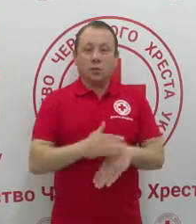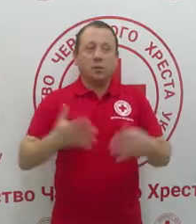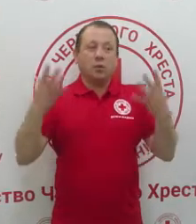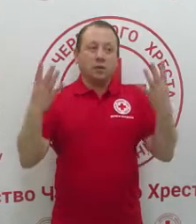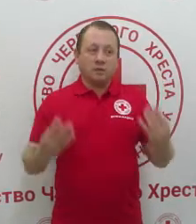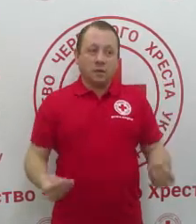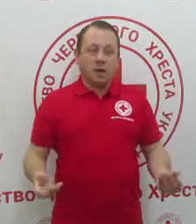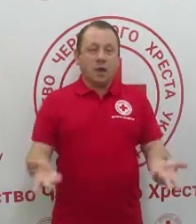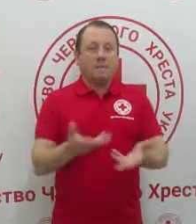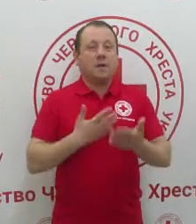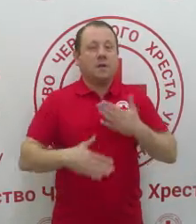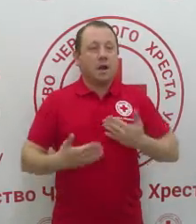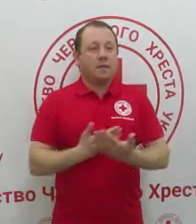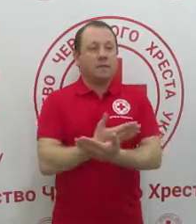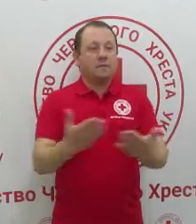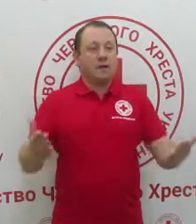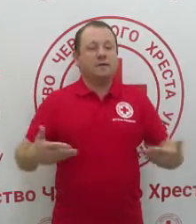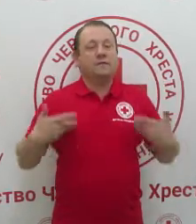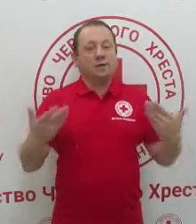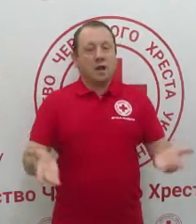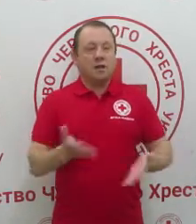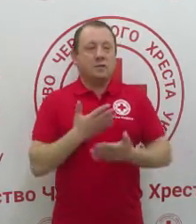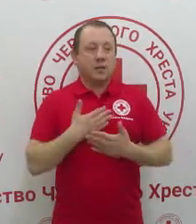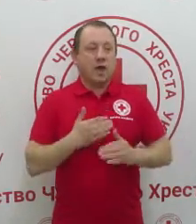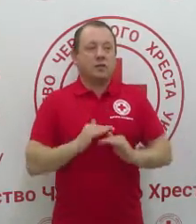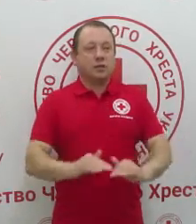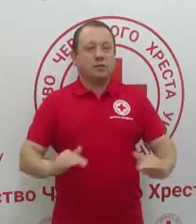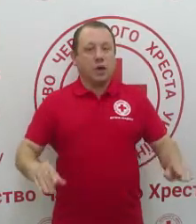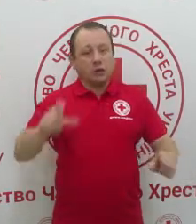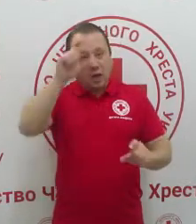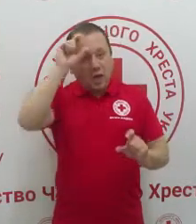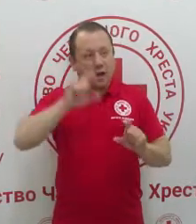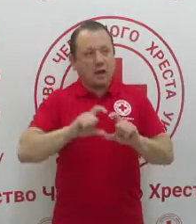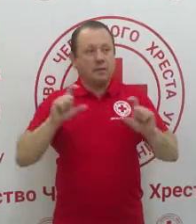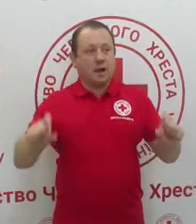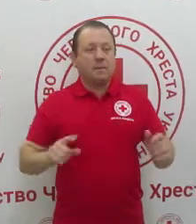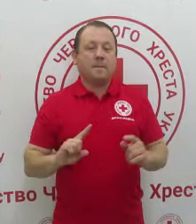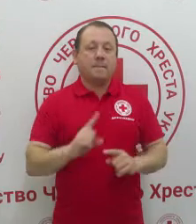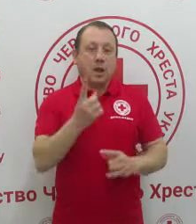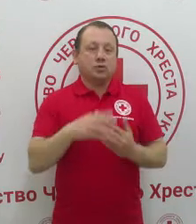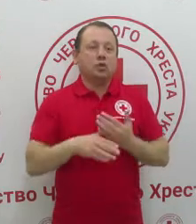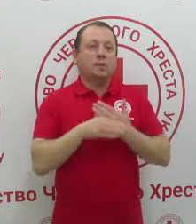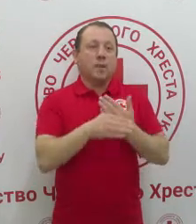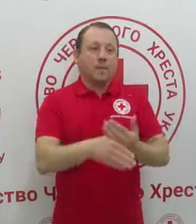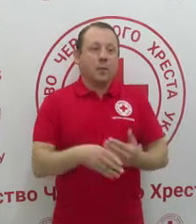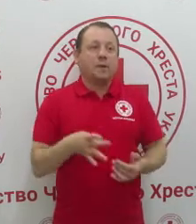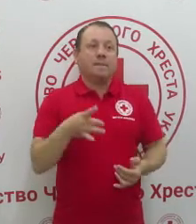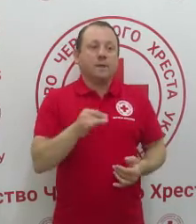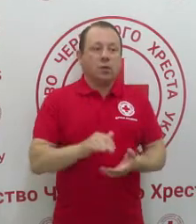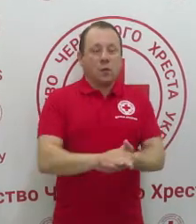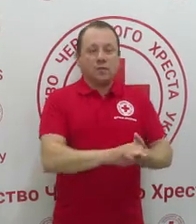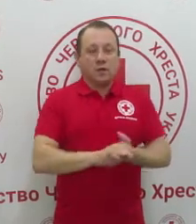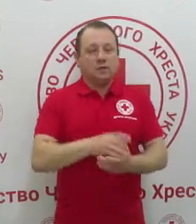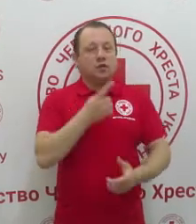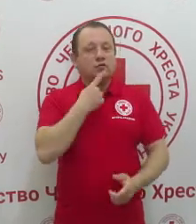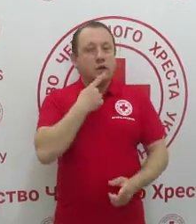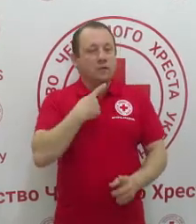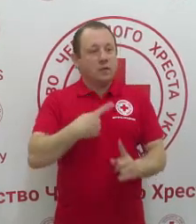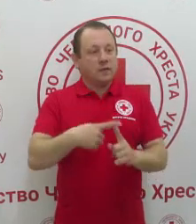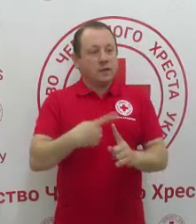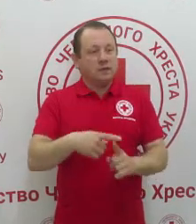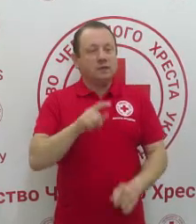Усім доброго дня! Ми раді вас вітати у дитячій академії першої допомоги при Товаристві Червоного Хреста